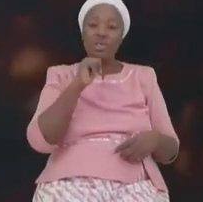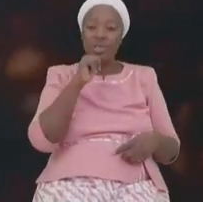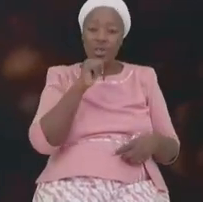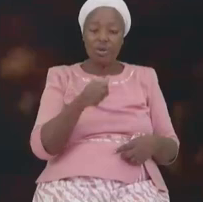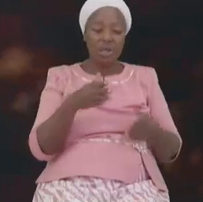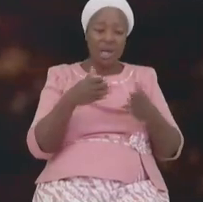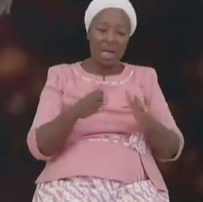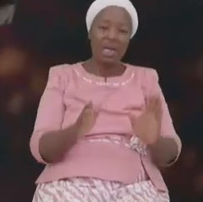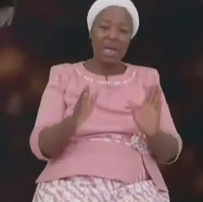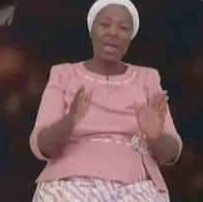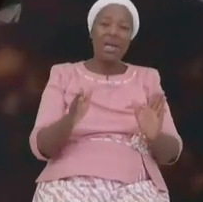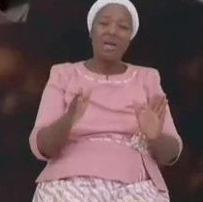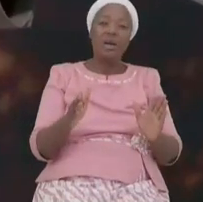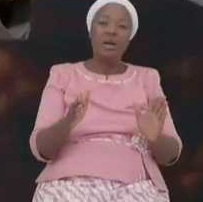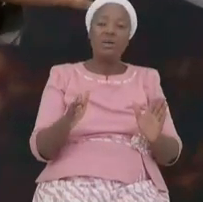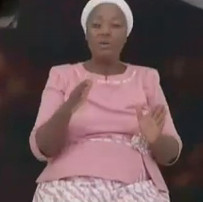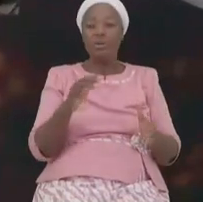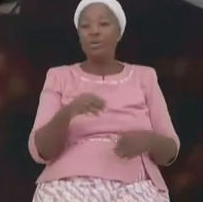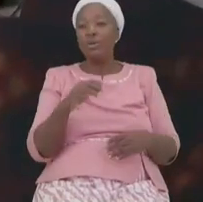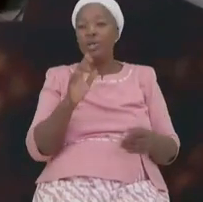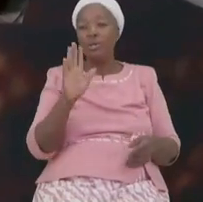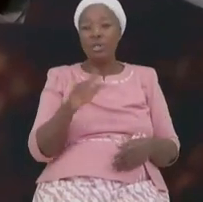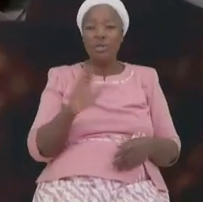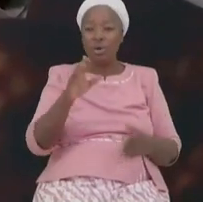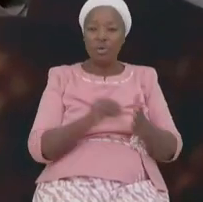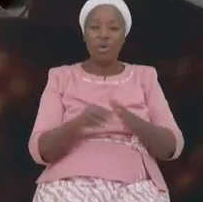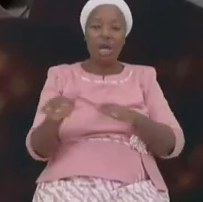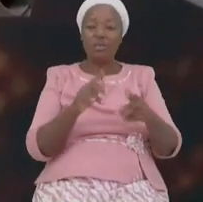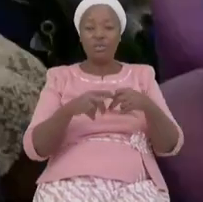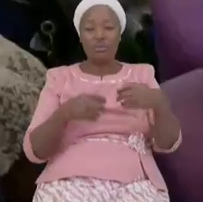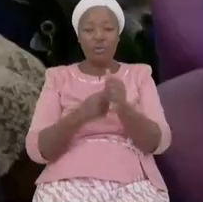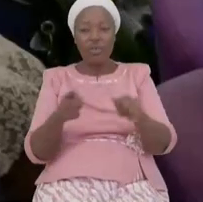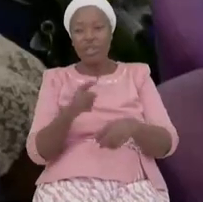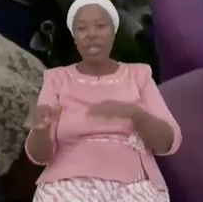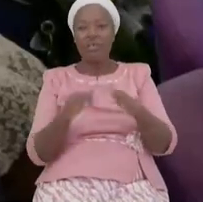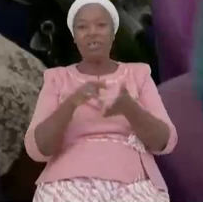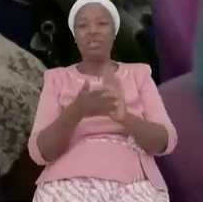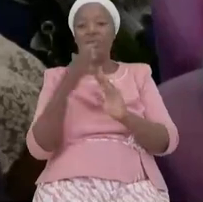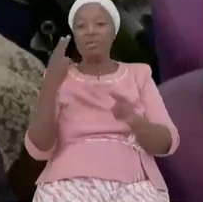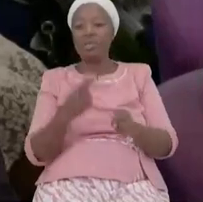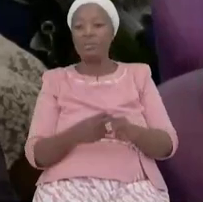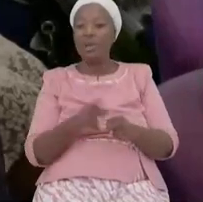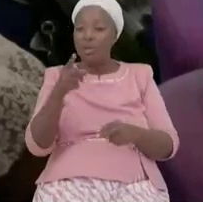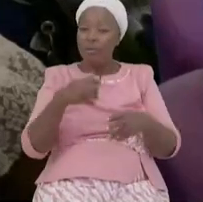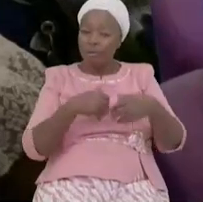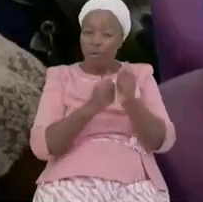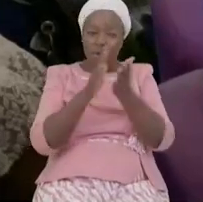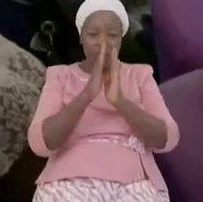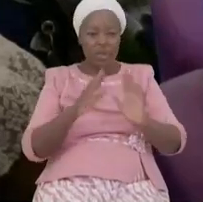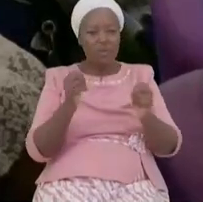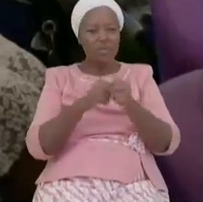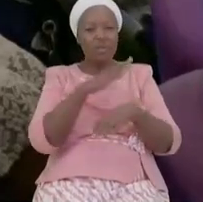tu ne permettras pas la réaction de sur leur action. Amen. Recherchez la paix avec tous